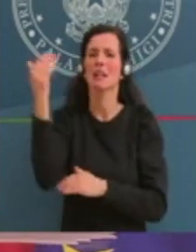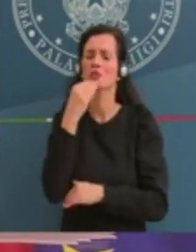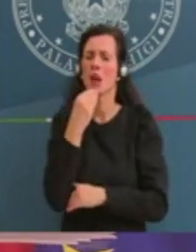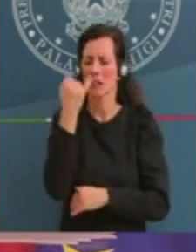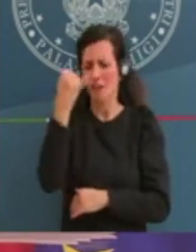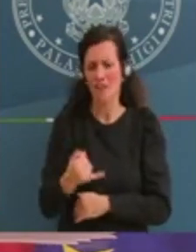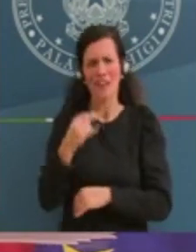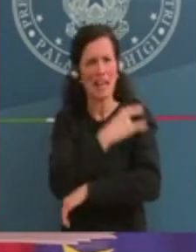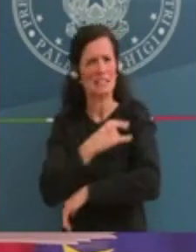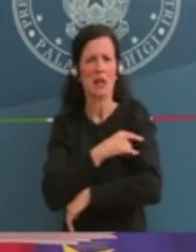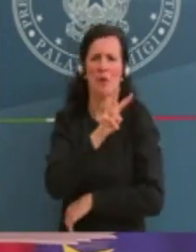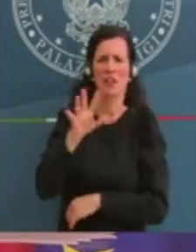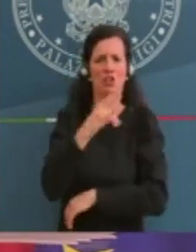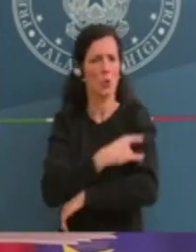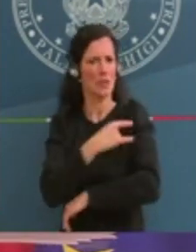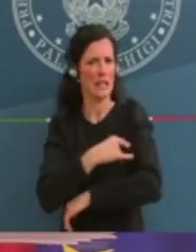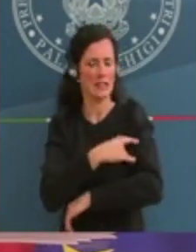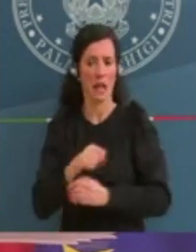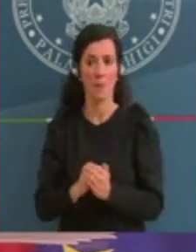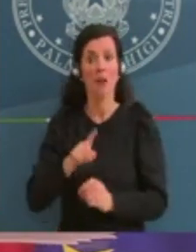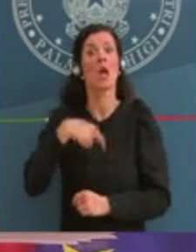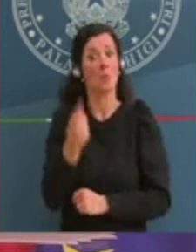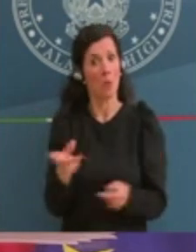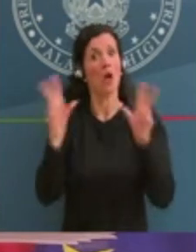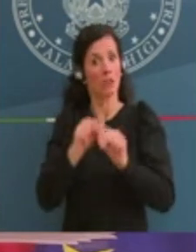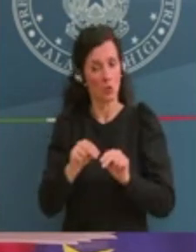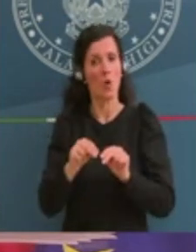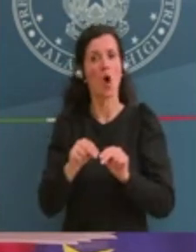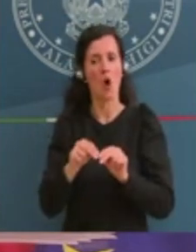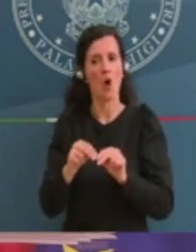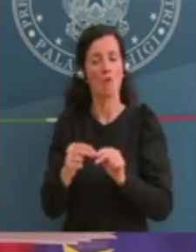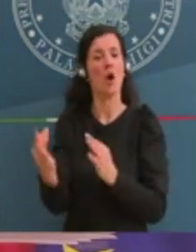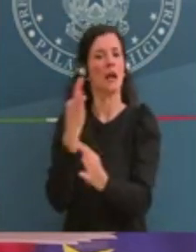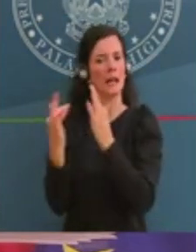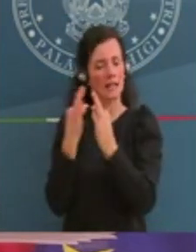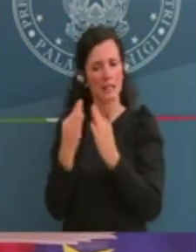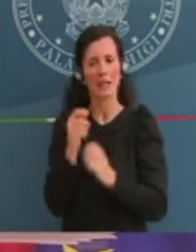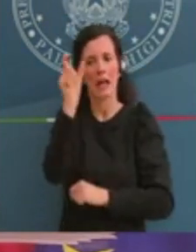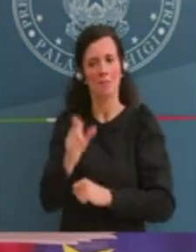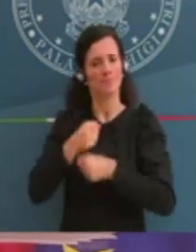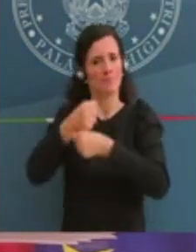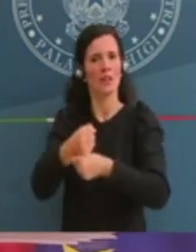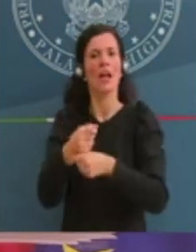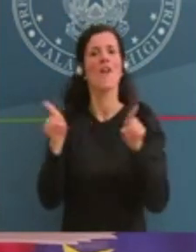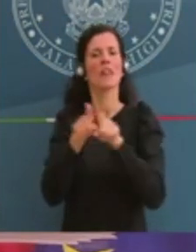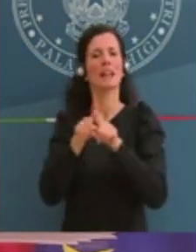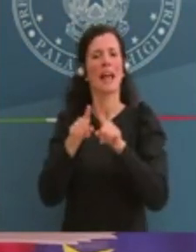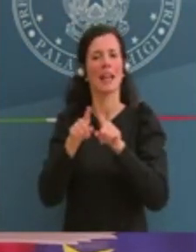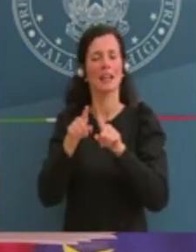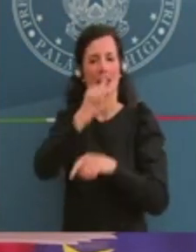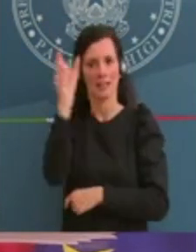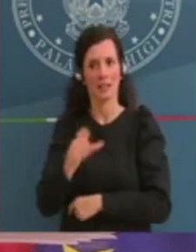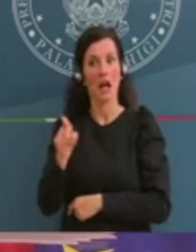fatto un esposto in procura della repubblica contro di me per uso improprio della scorta anche qui coinvolta la mia compagna anche